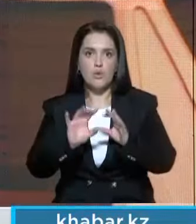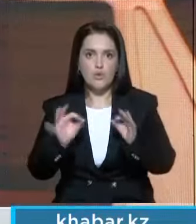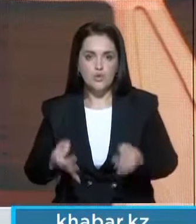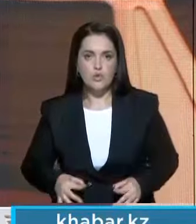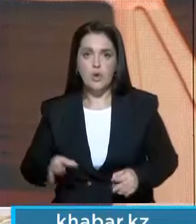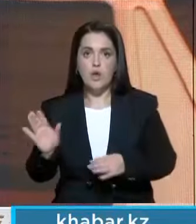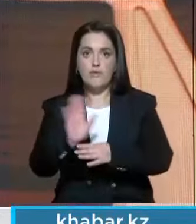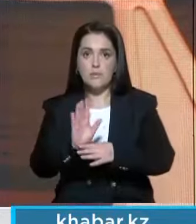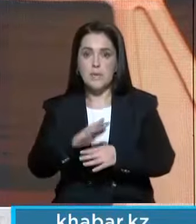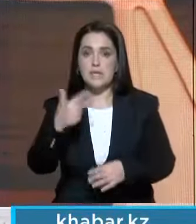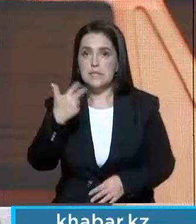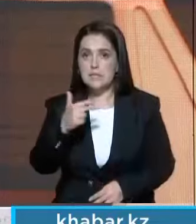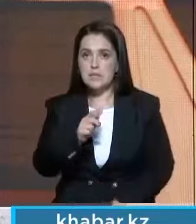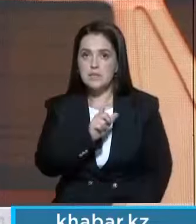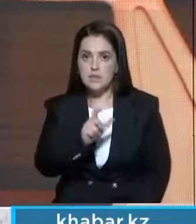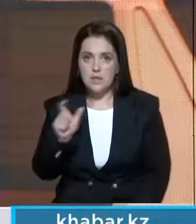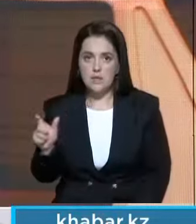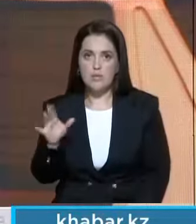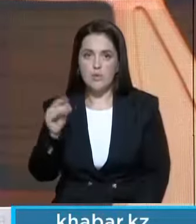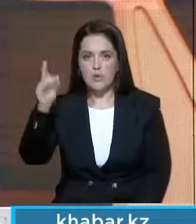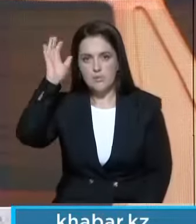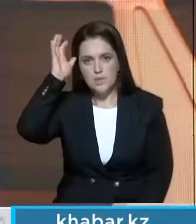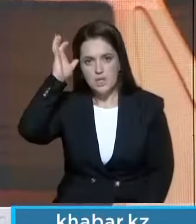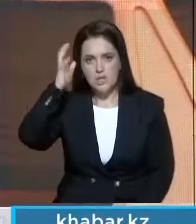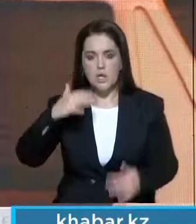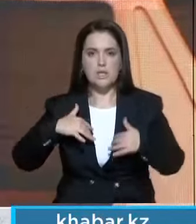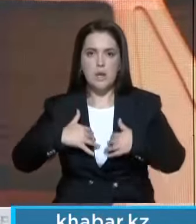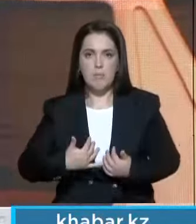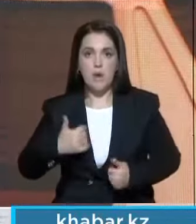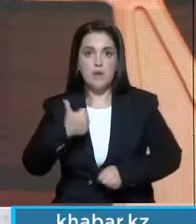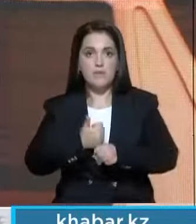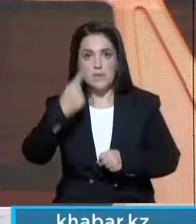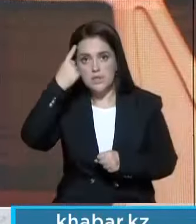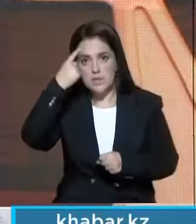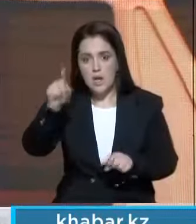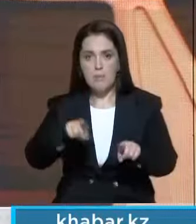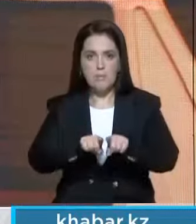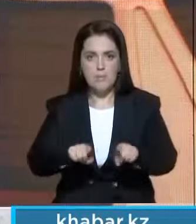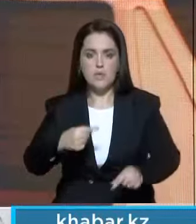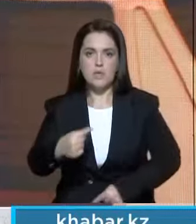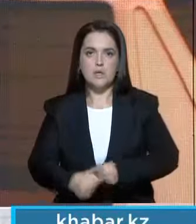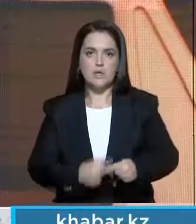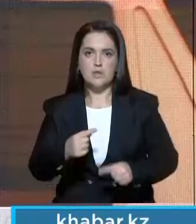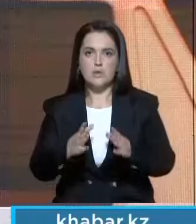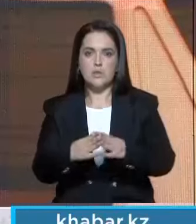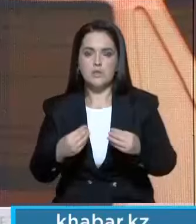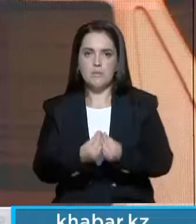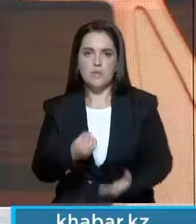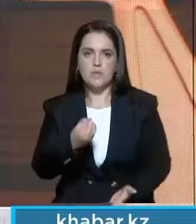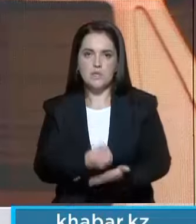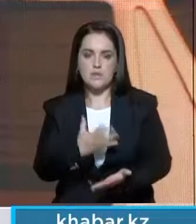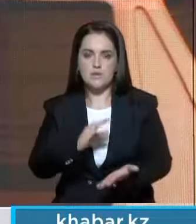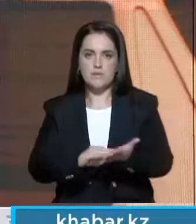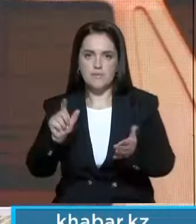пришедшая осенью». Фильм состоит из 30 серий. По жанру это психологическая драма, а главная идея картины – пропаганда традиционных